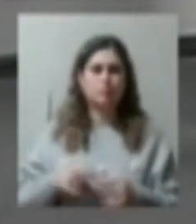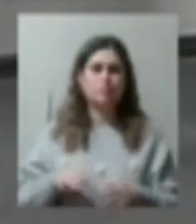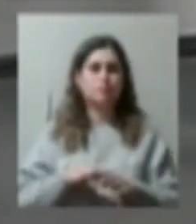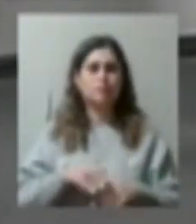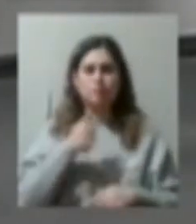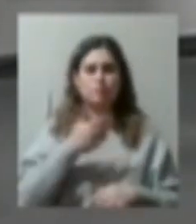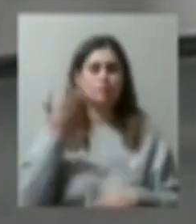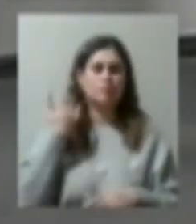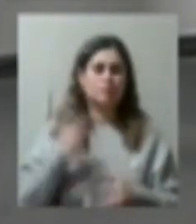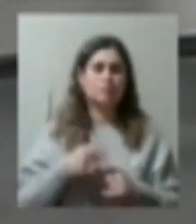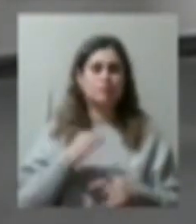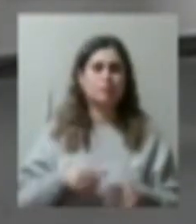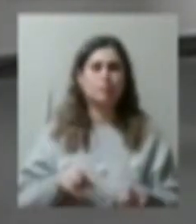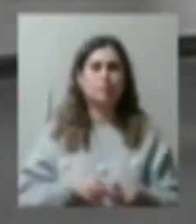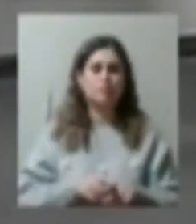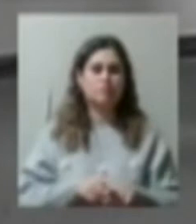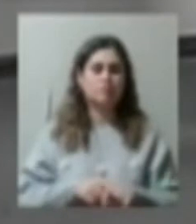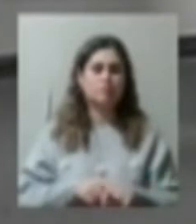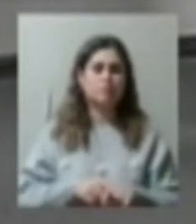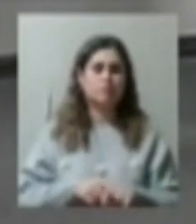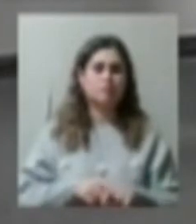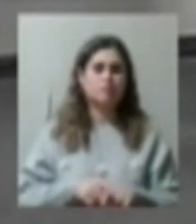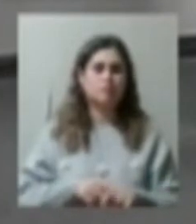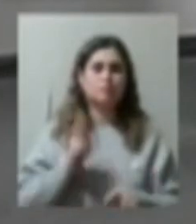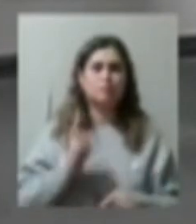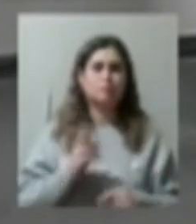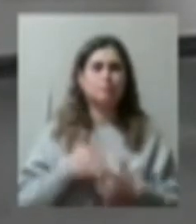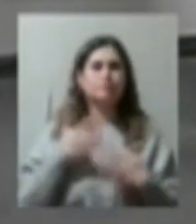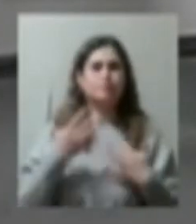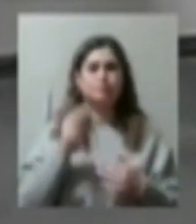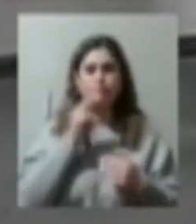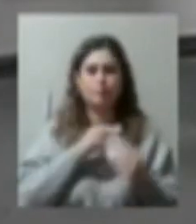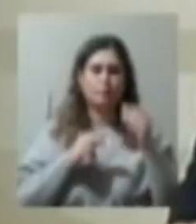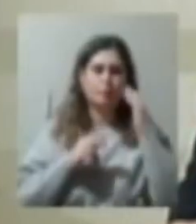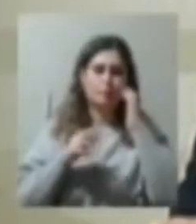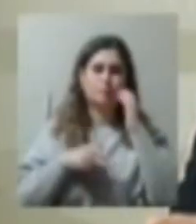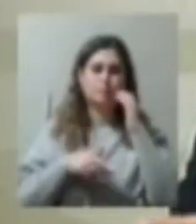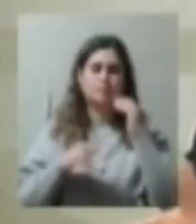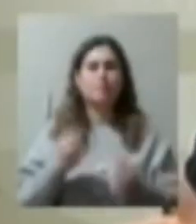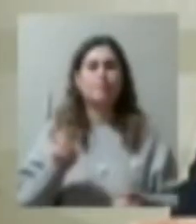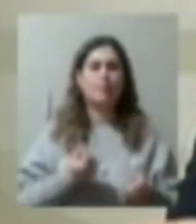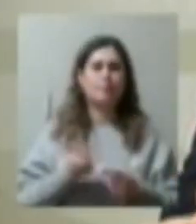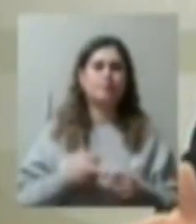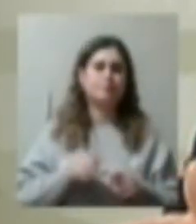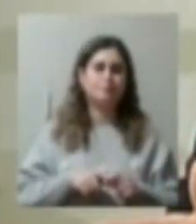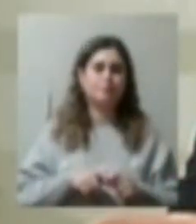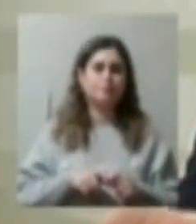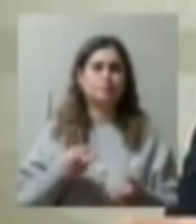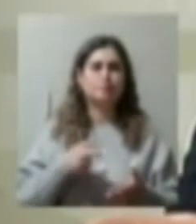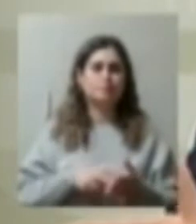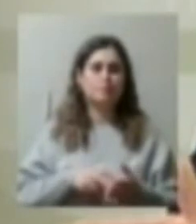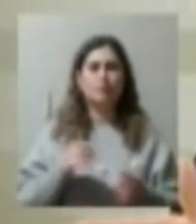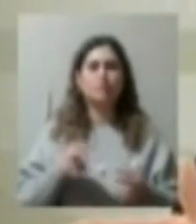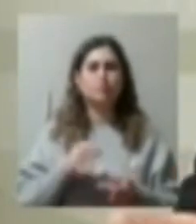роками, відповідно, також. Хто більше винний? Пішоходи чи водії – це встановлюють слідчі, якщо